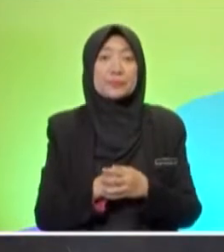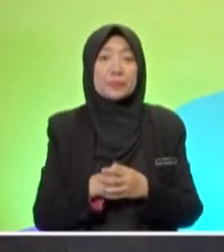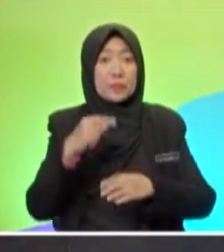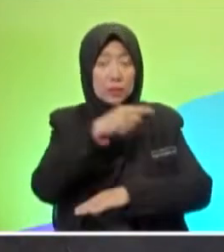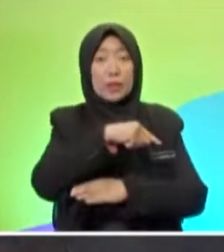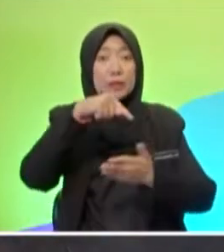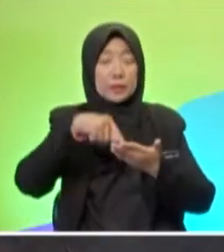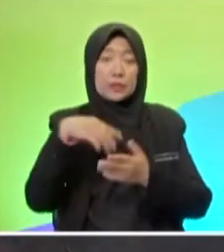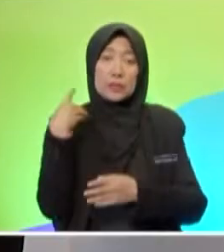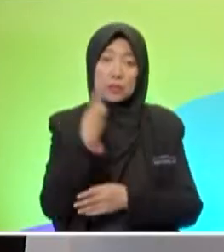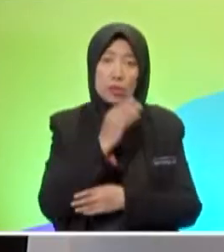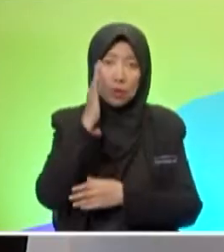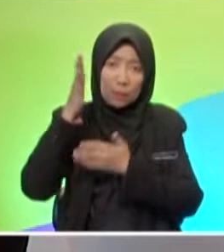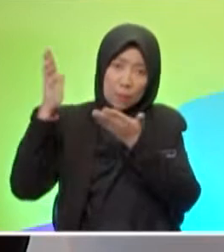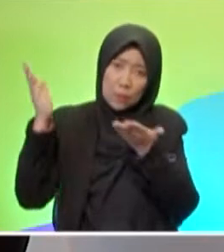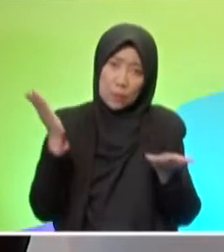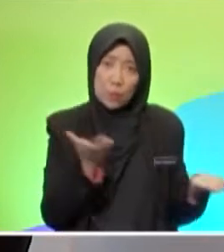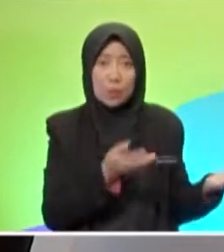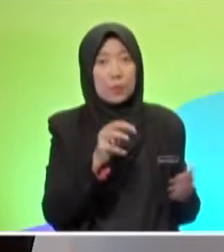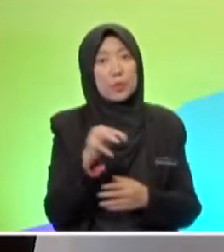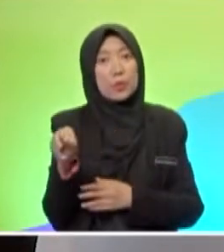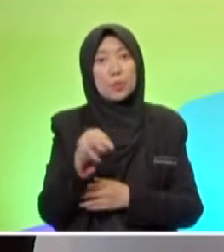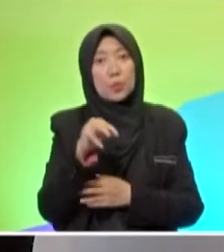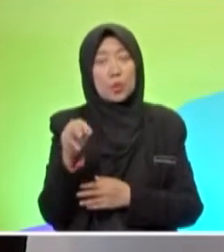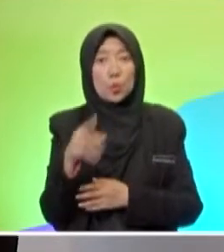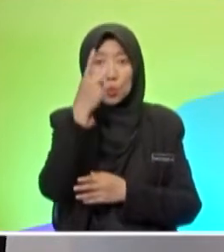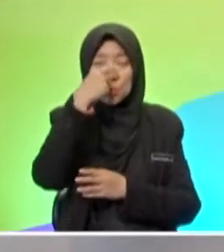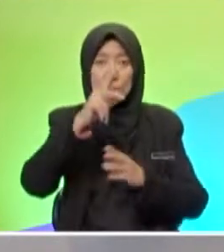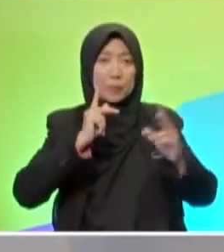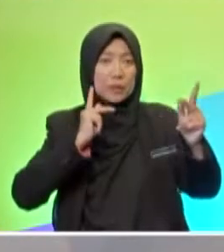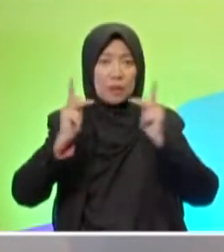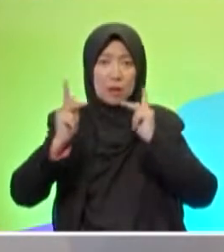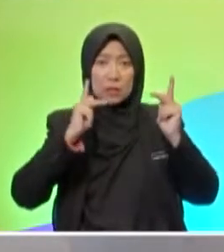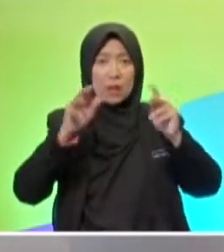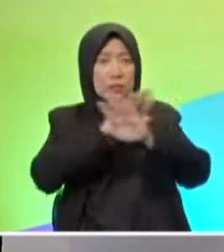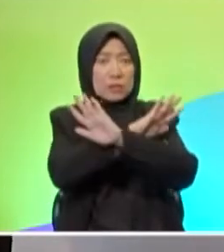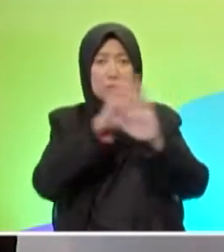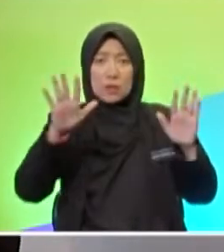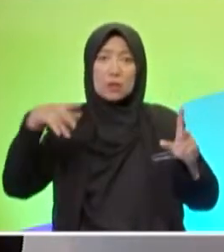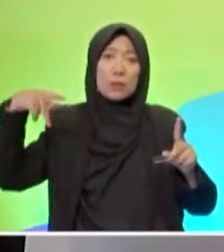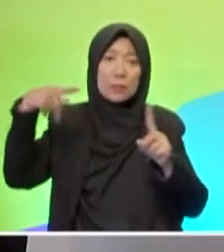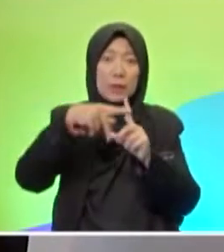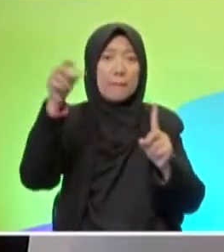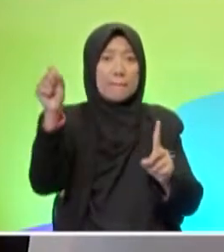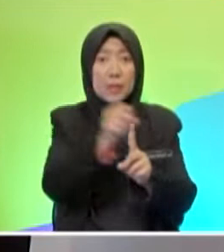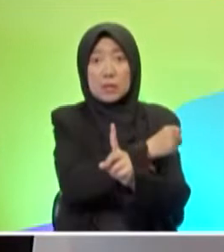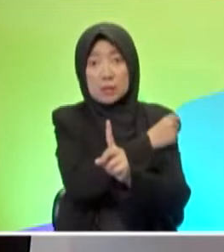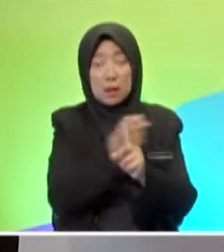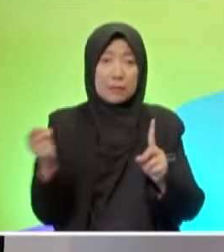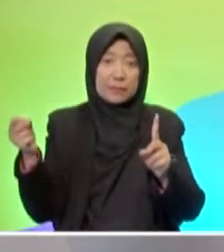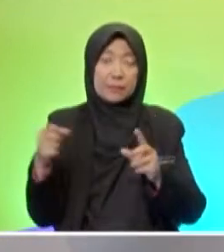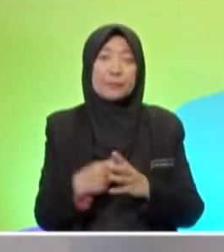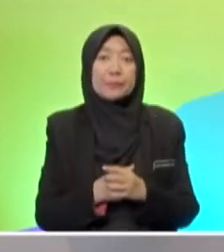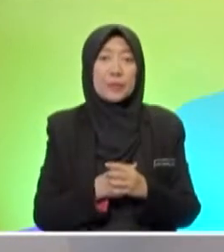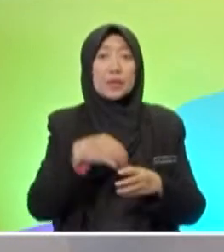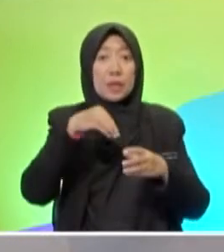akan bawa anak-anak kita nih untuk mereka katakan tidak kepada penderaan ah dalam